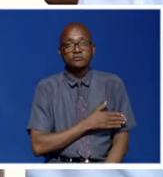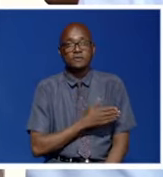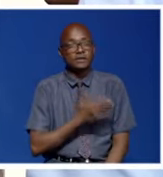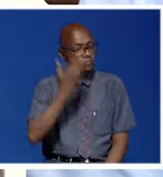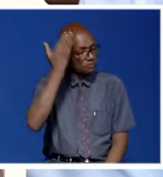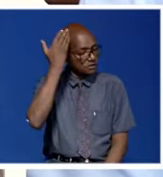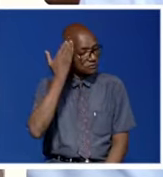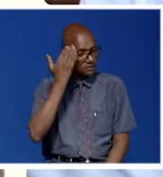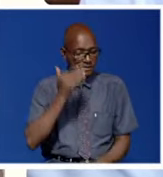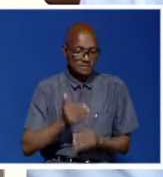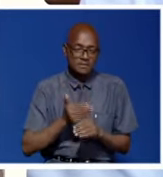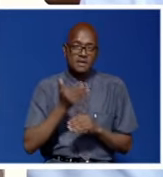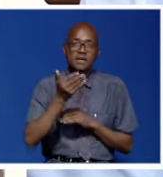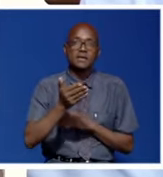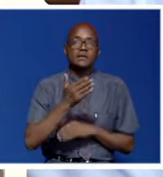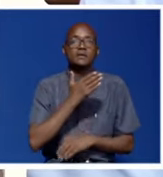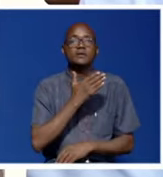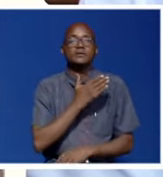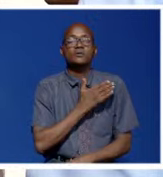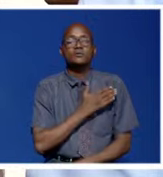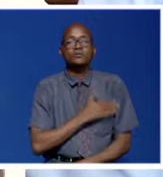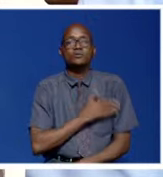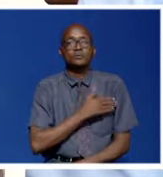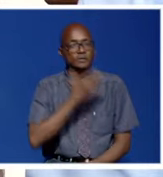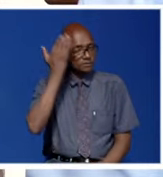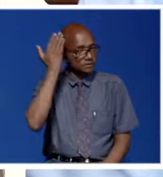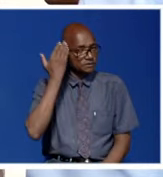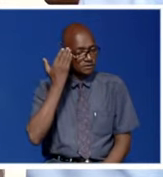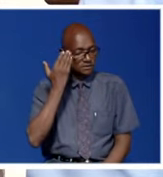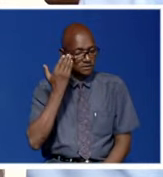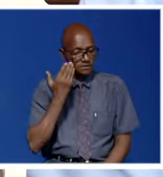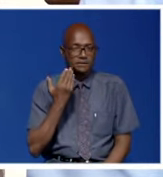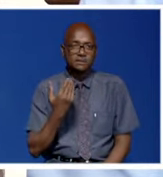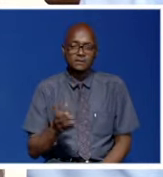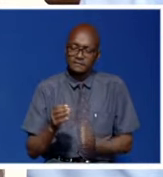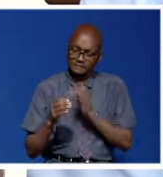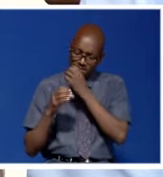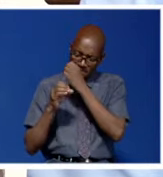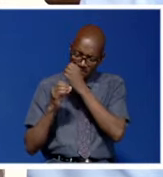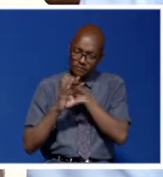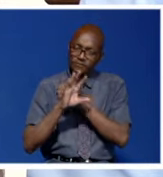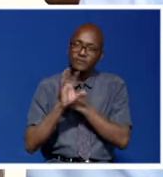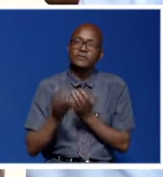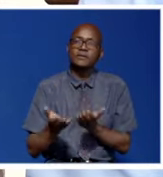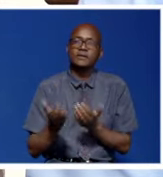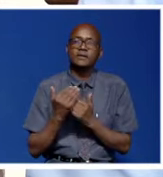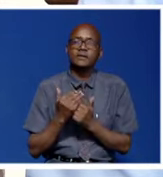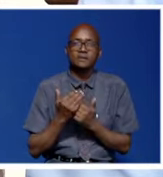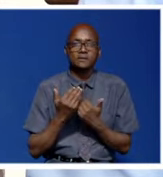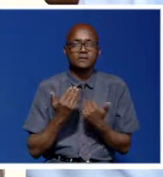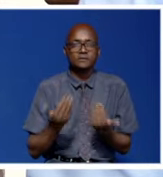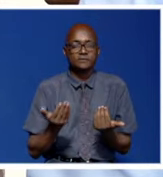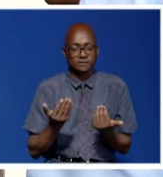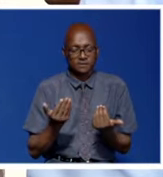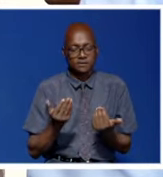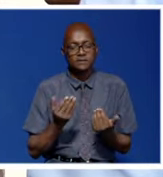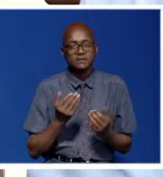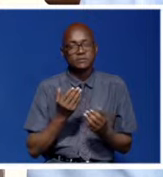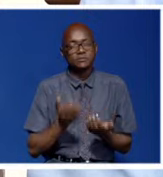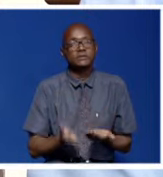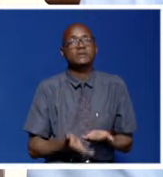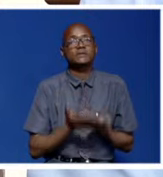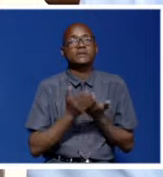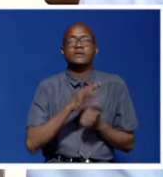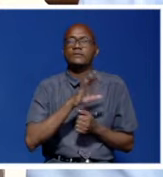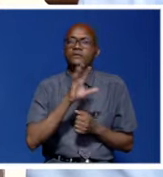kufanyiwa huduma upasuaji, ikiwa kwamba vipimo ambavyo vitahitajika vyote vya radiolojia